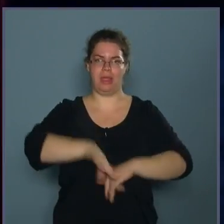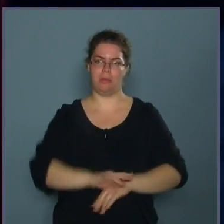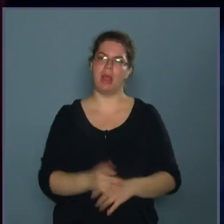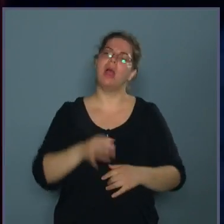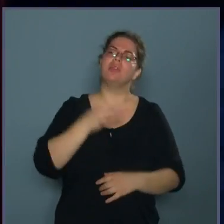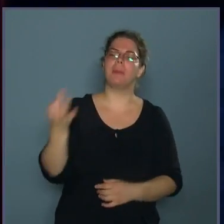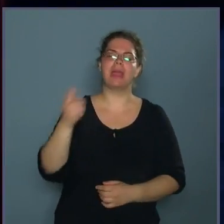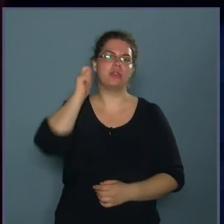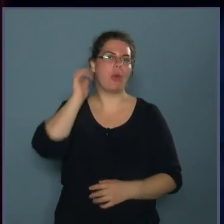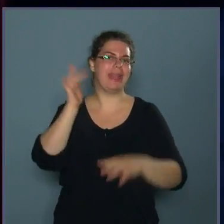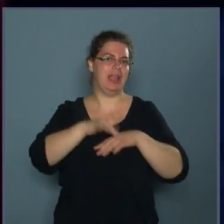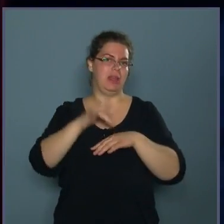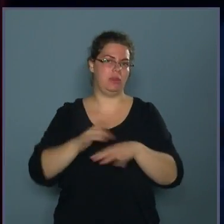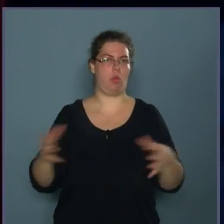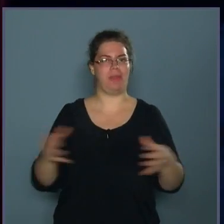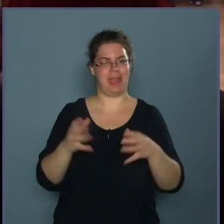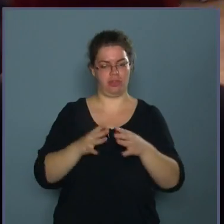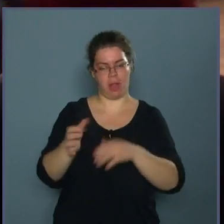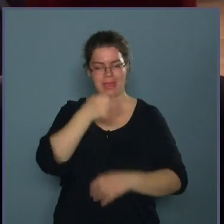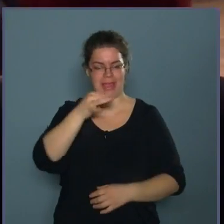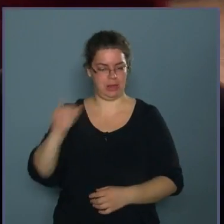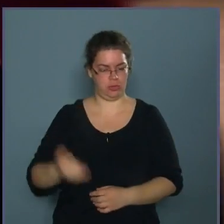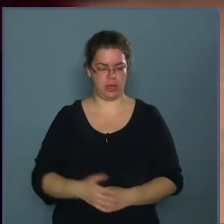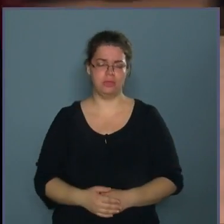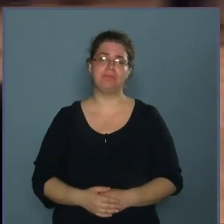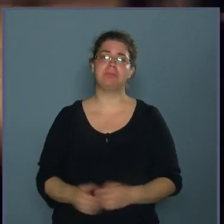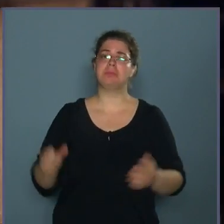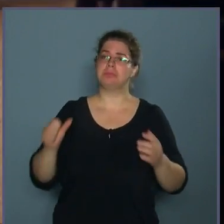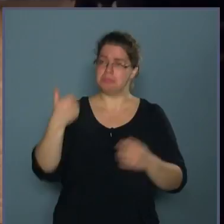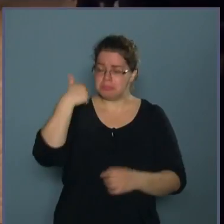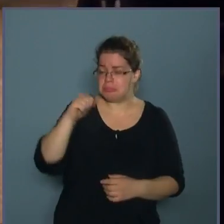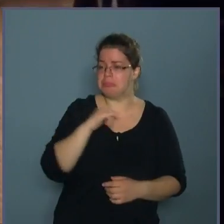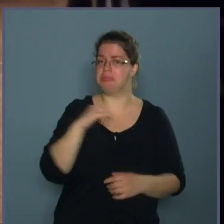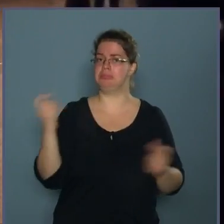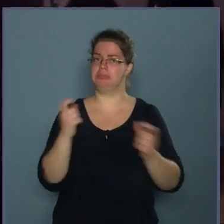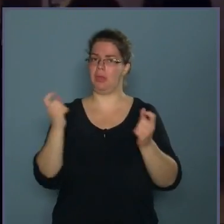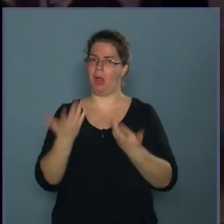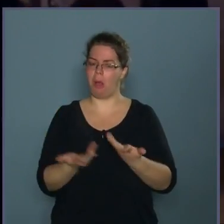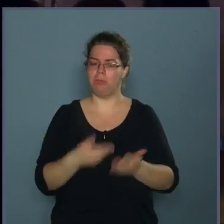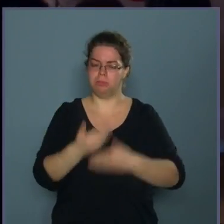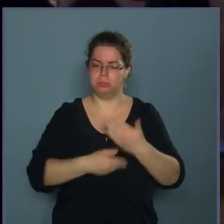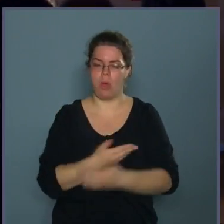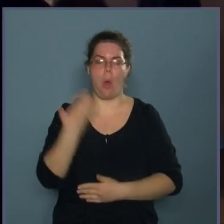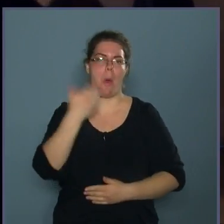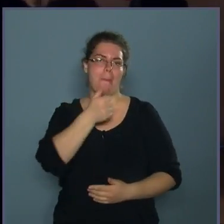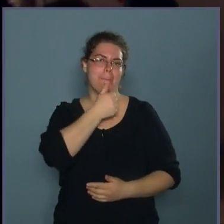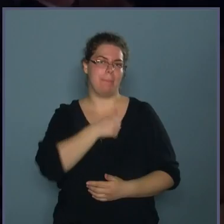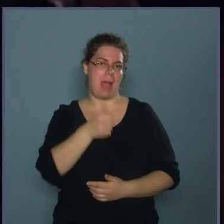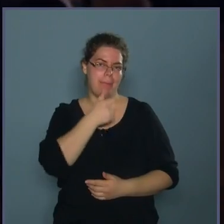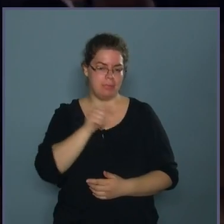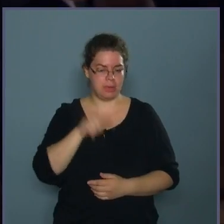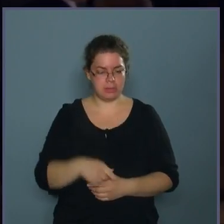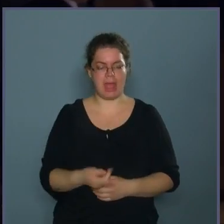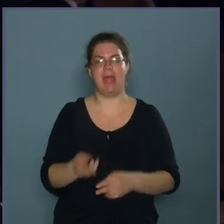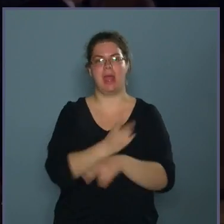nőket érintő társadalmi kérdései is. A centenáriumi programsorozatot Hoppál Péter kultúráért felelős államtitkár